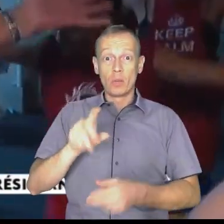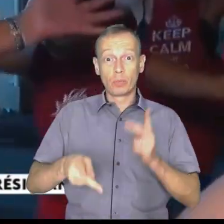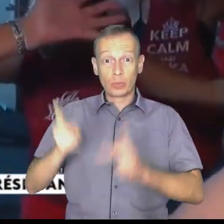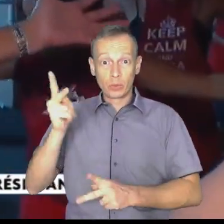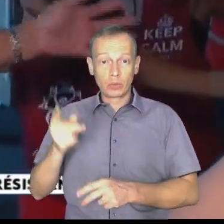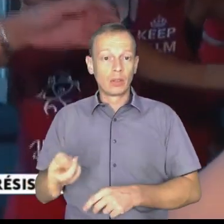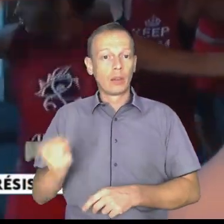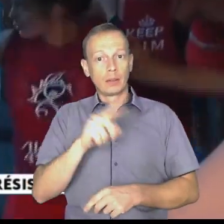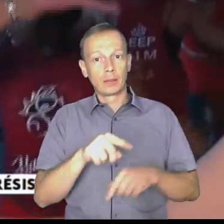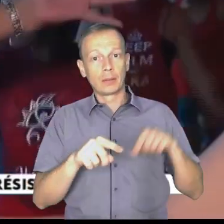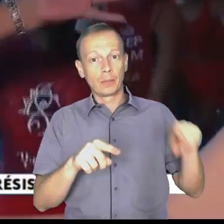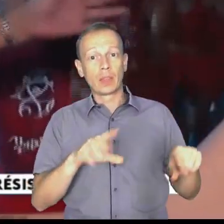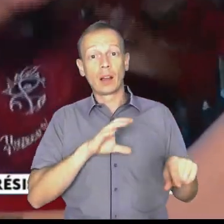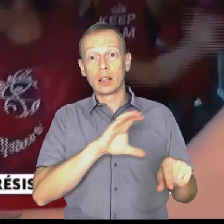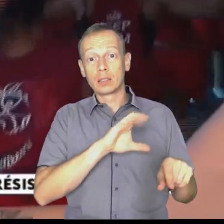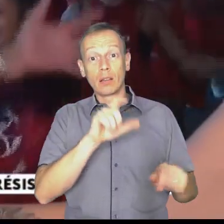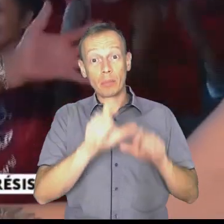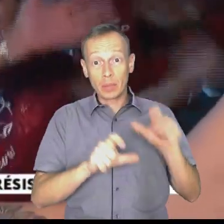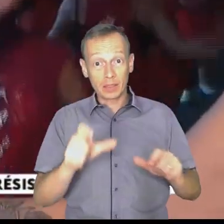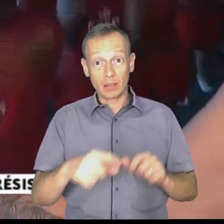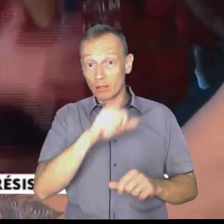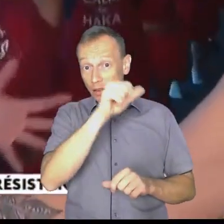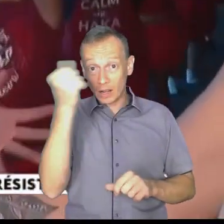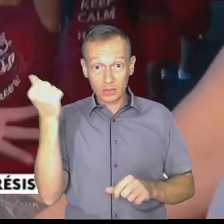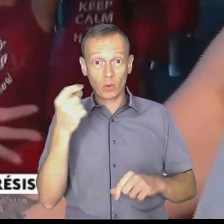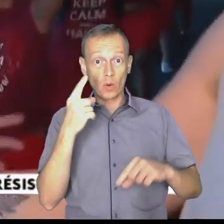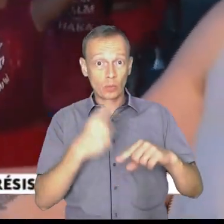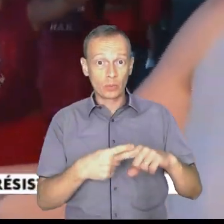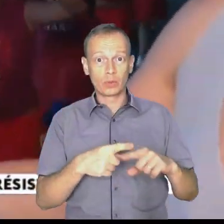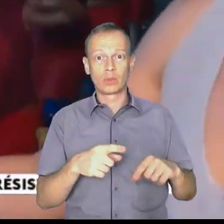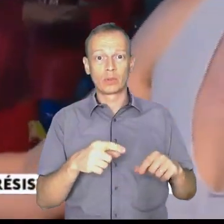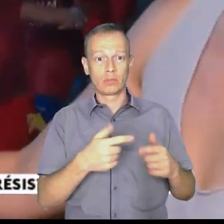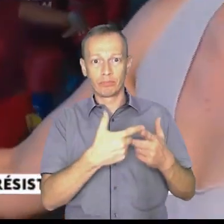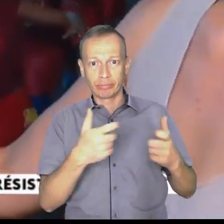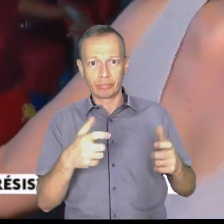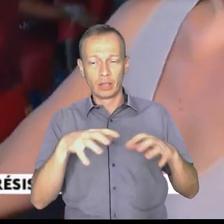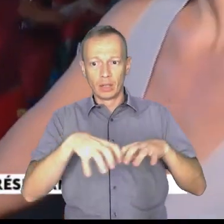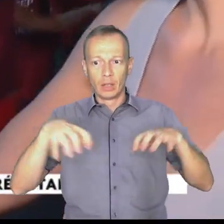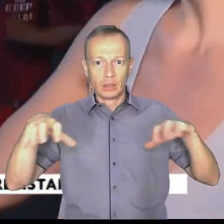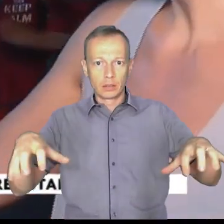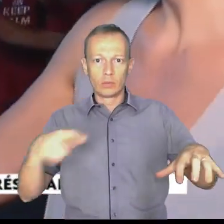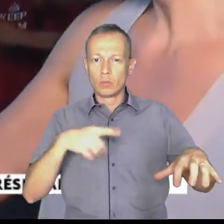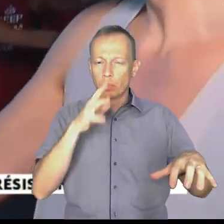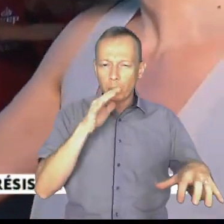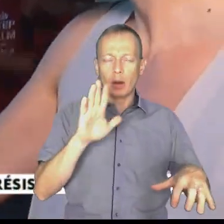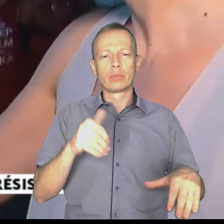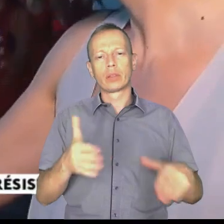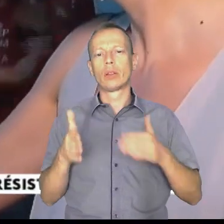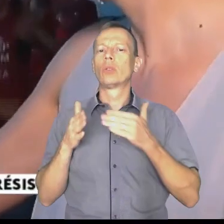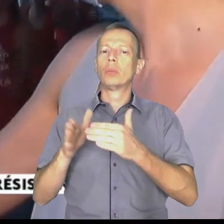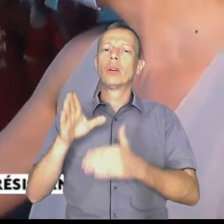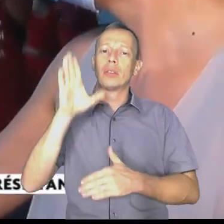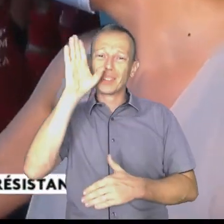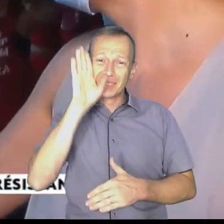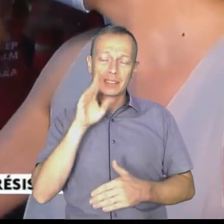De l'autre côté, tu as 100 personnes qui sont les garçons et les matouatoua. On ne peut pas. Donc je demande au pays qu'on puisse